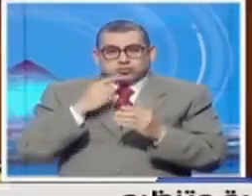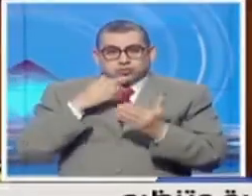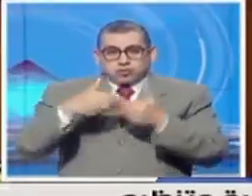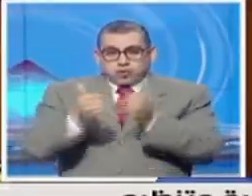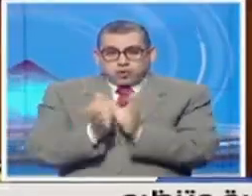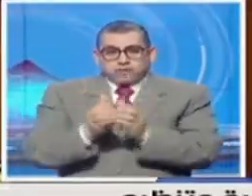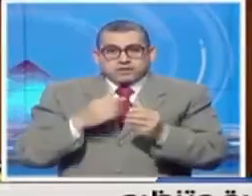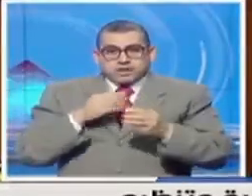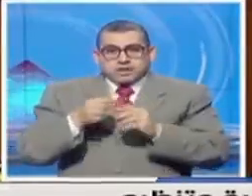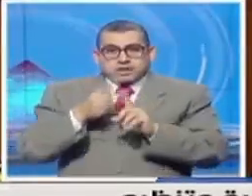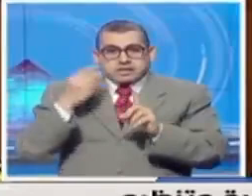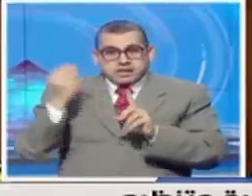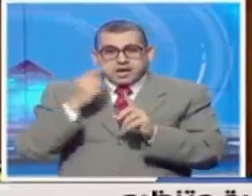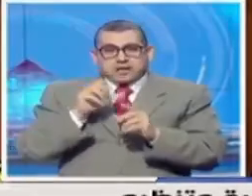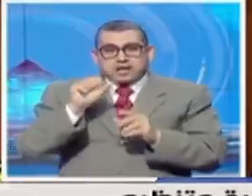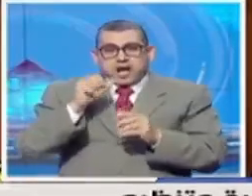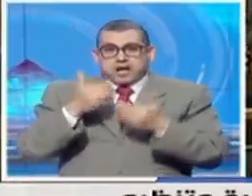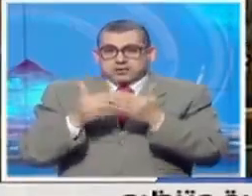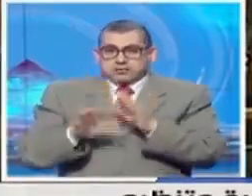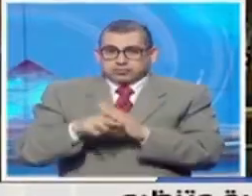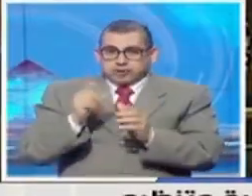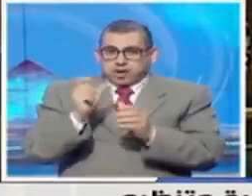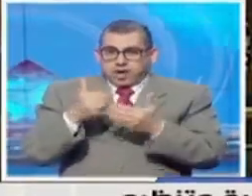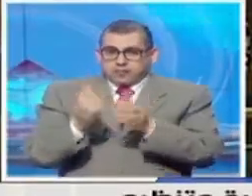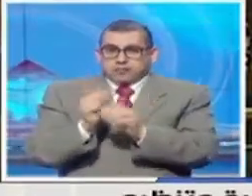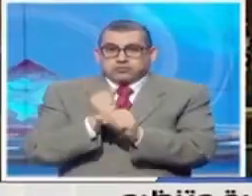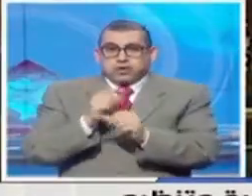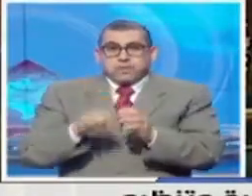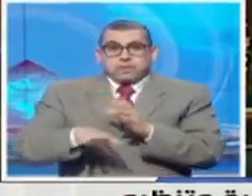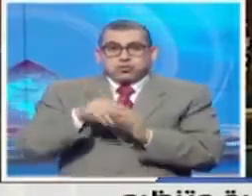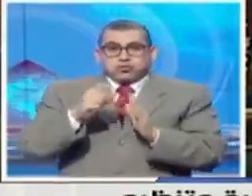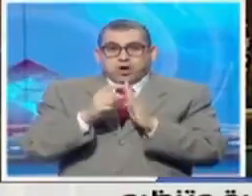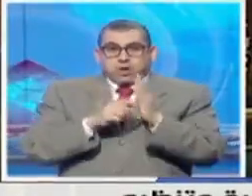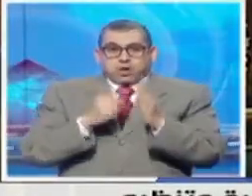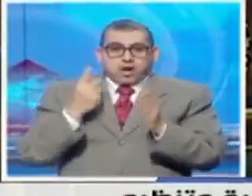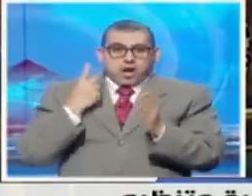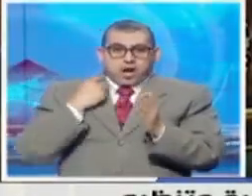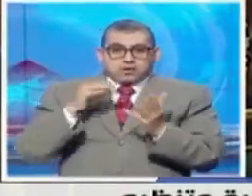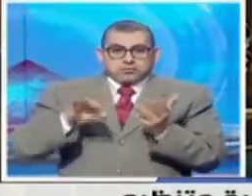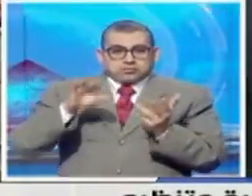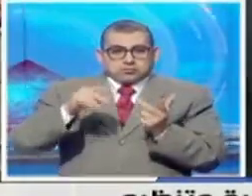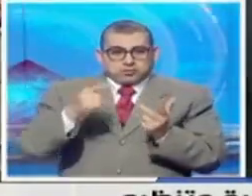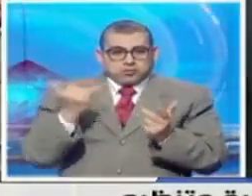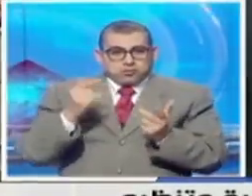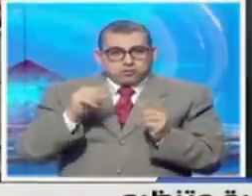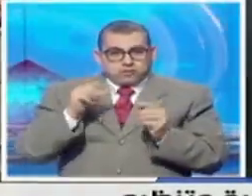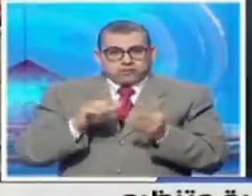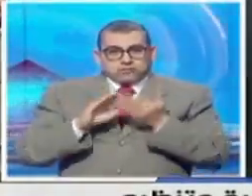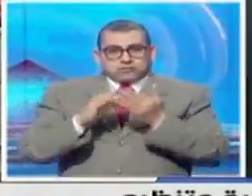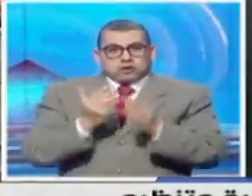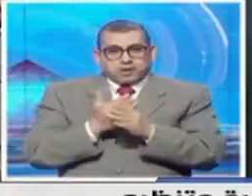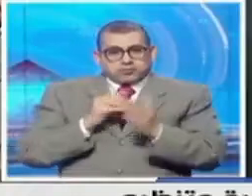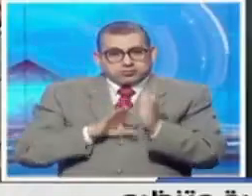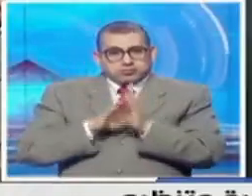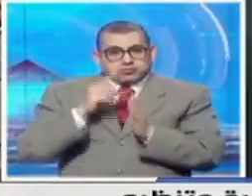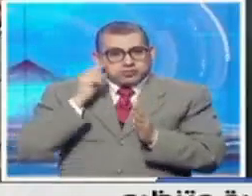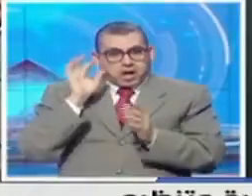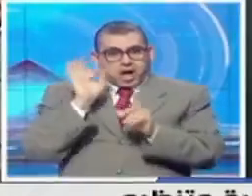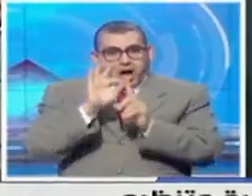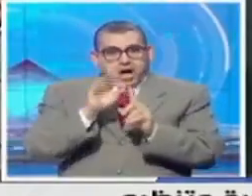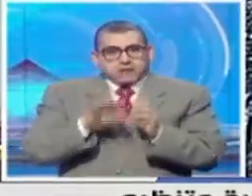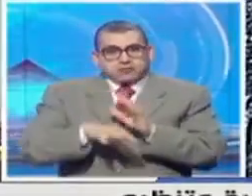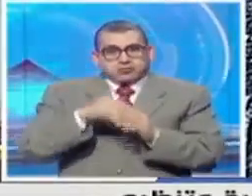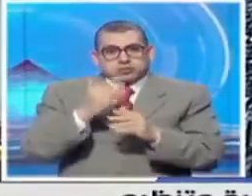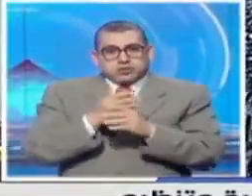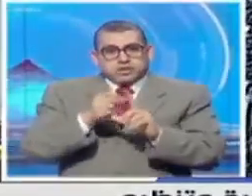السياحيه وتنظيم اتحاد لها وياتي مشروع القانون بعدد من المميزات في سبيل تحقيق فلسفه والهدف من